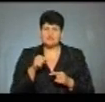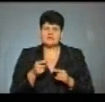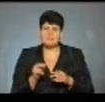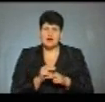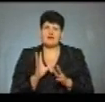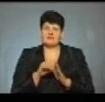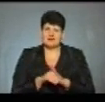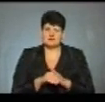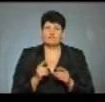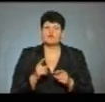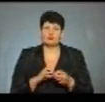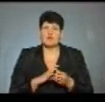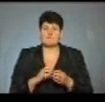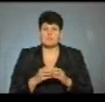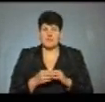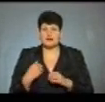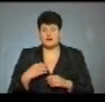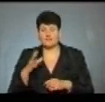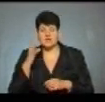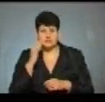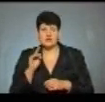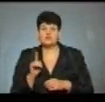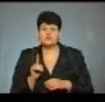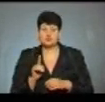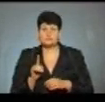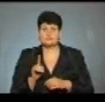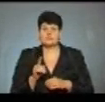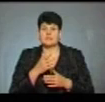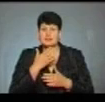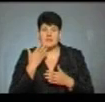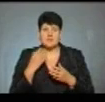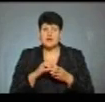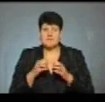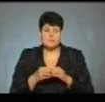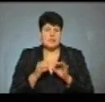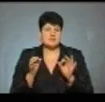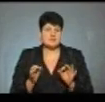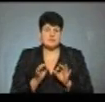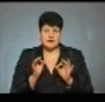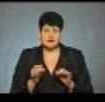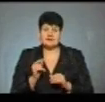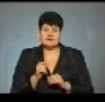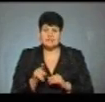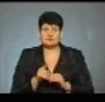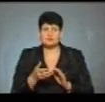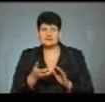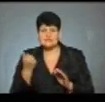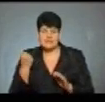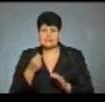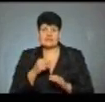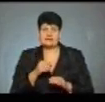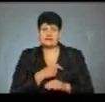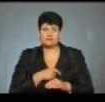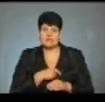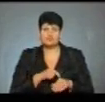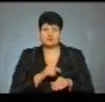була проблема? Я все-таки рахую, що немає проблеми ніякої з тим, щоб зняти депутатську недоторканність, яку